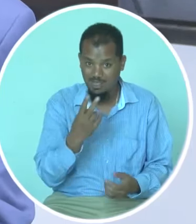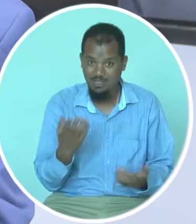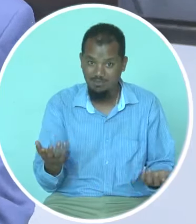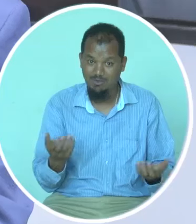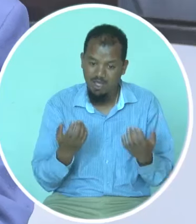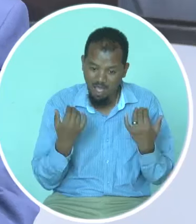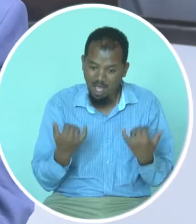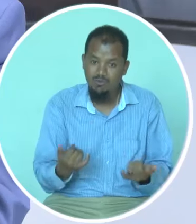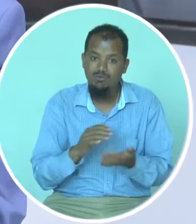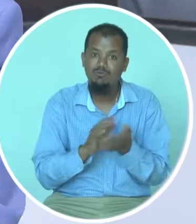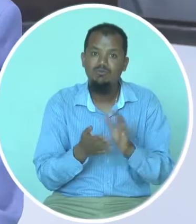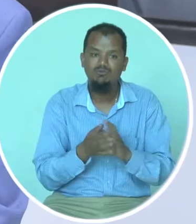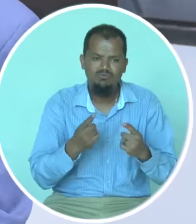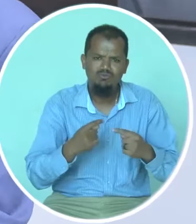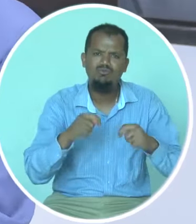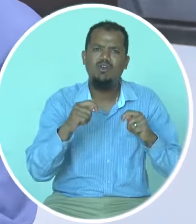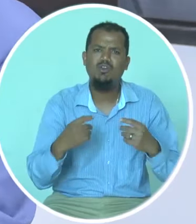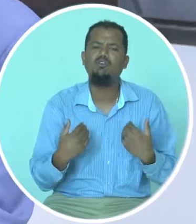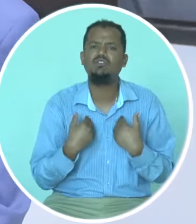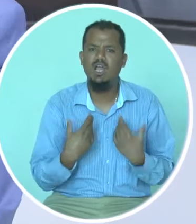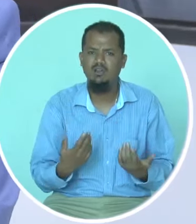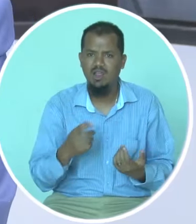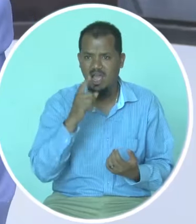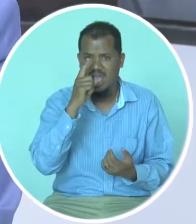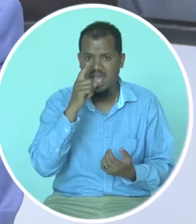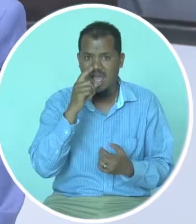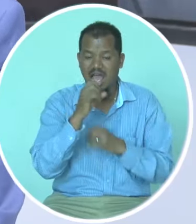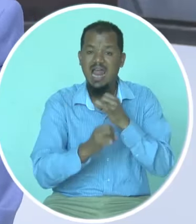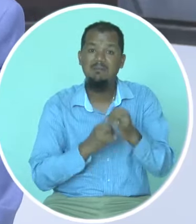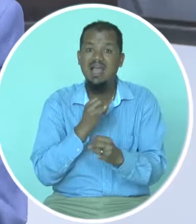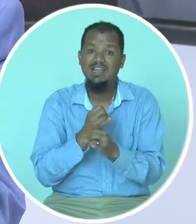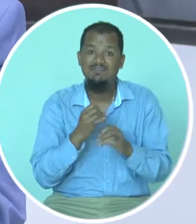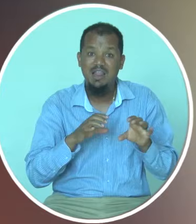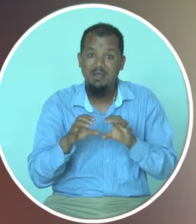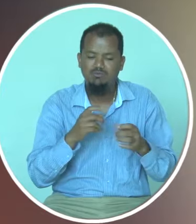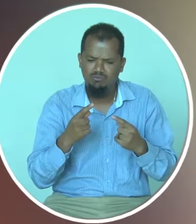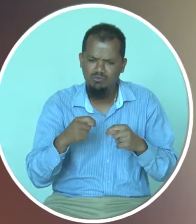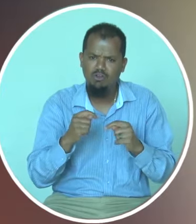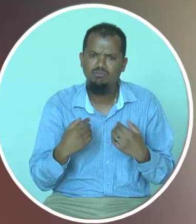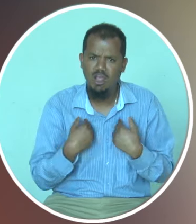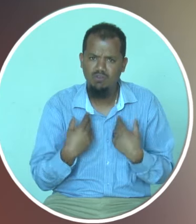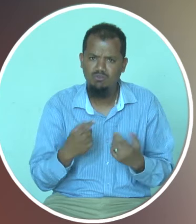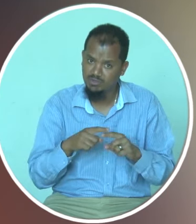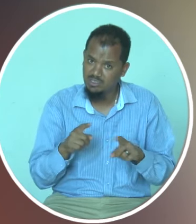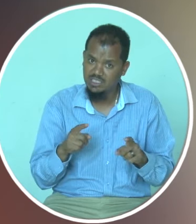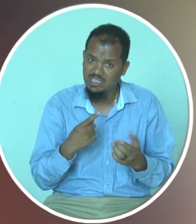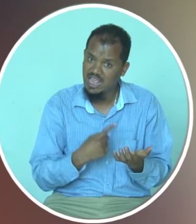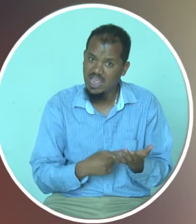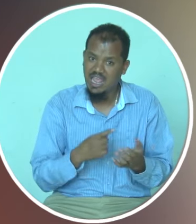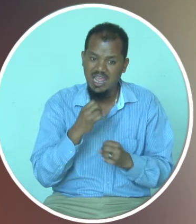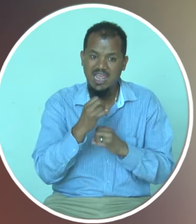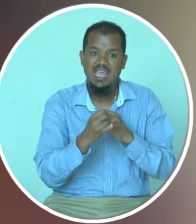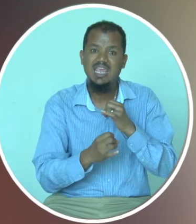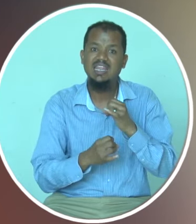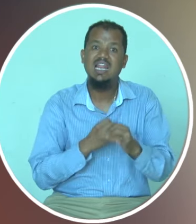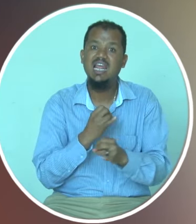እንደሆነ አሁንም ቢሆን ሙከራዎች አሉ በነገራችን ላይ አንድ ሆነ ዓለም አቀፍ ለማድረግ ሙከራዎች አሉ ነገር ግን ይሄ